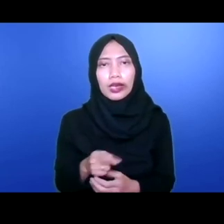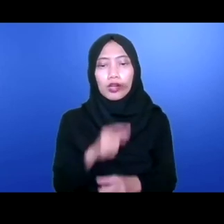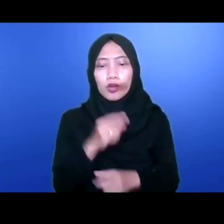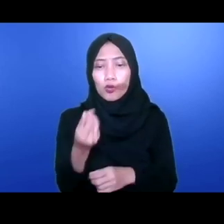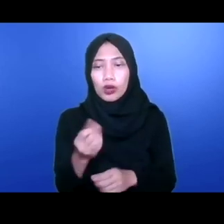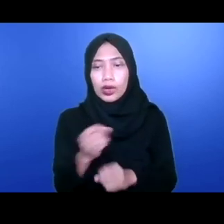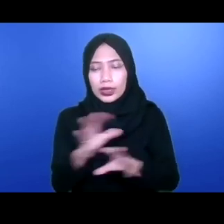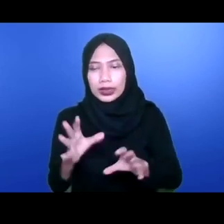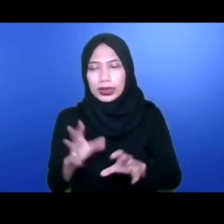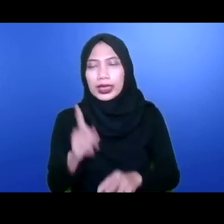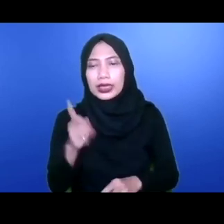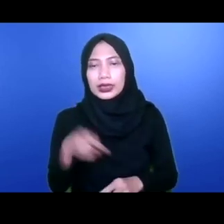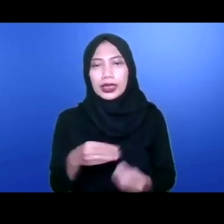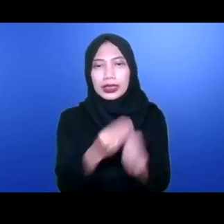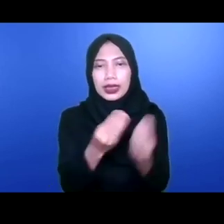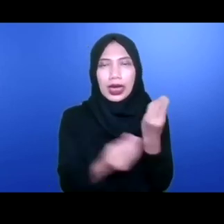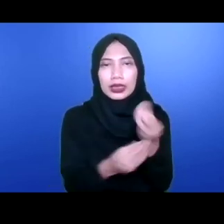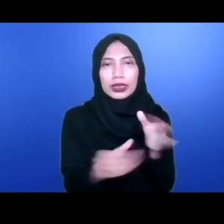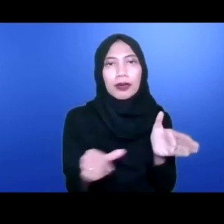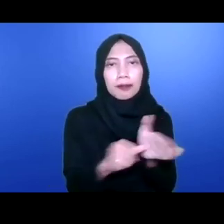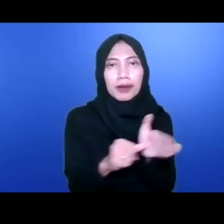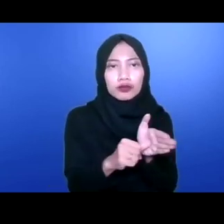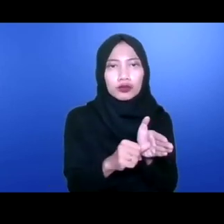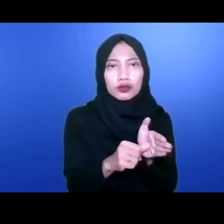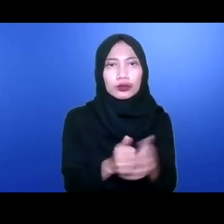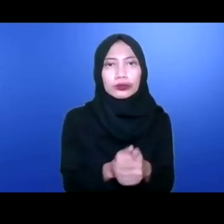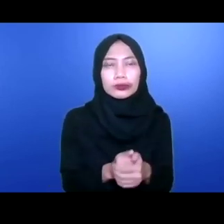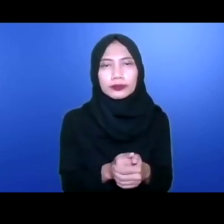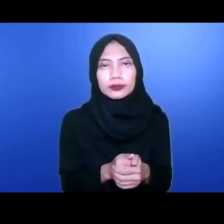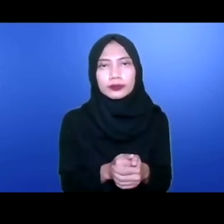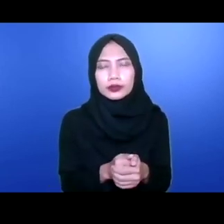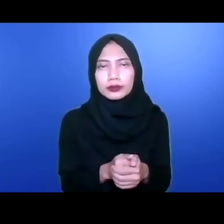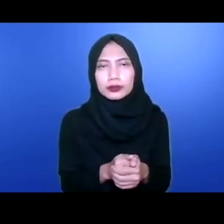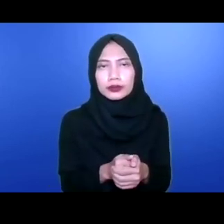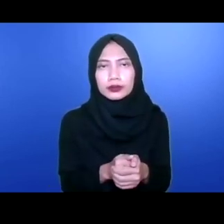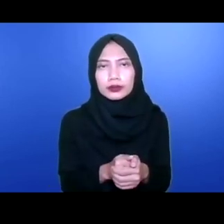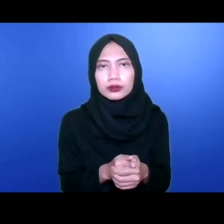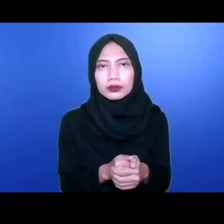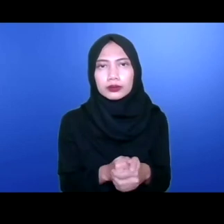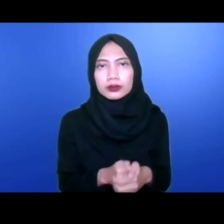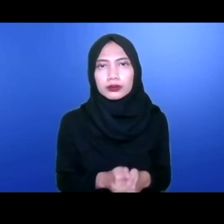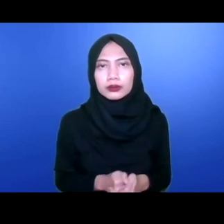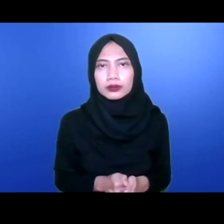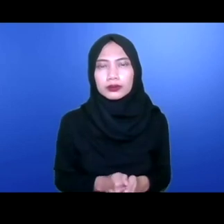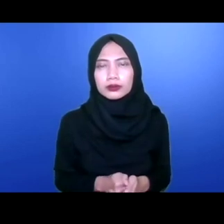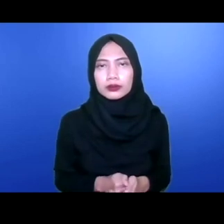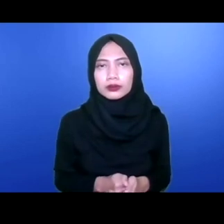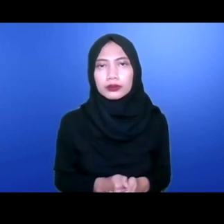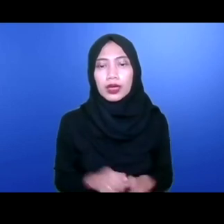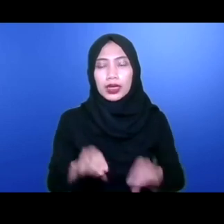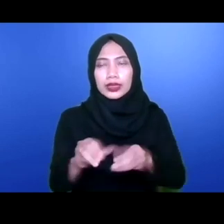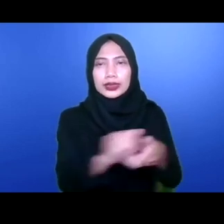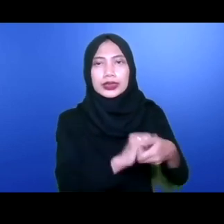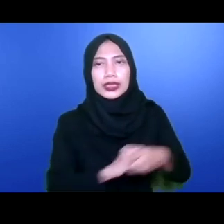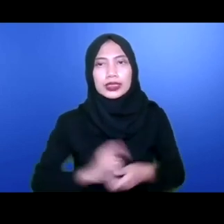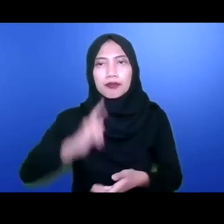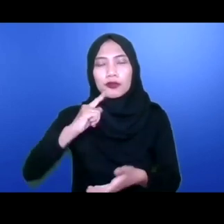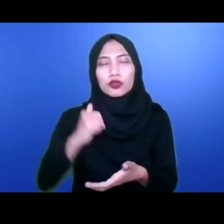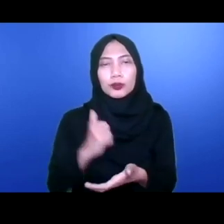modul-modul untuk mendidik. Kemudian kerjasama itu cukup penting, karena misalnya kalau di